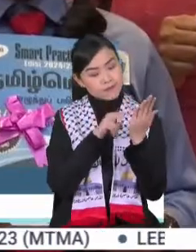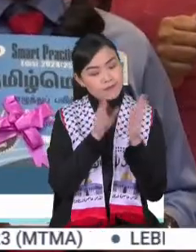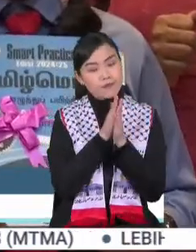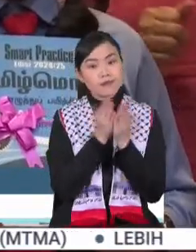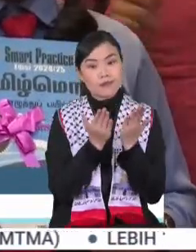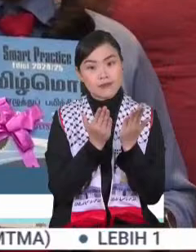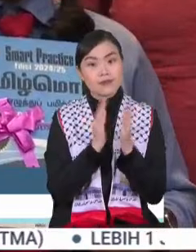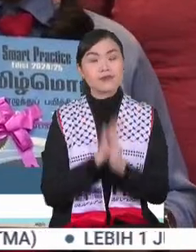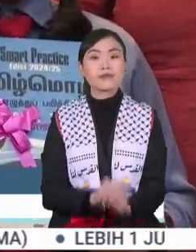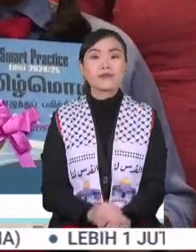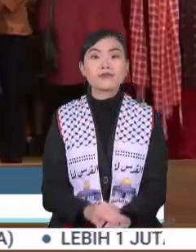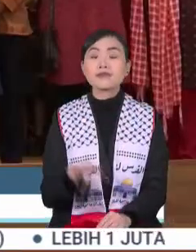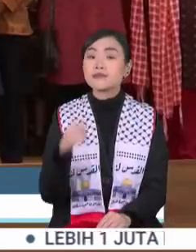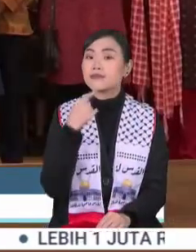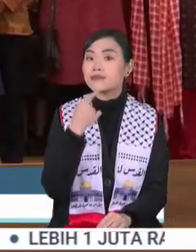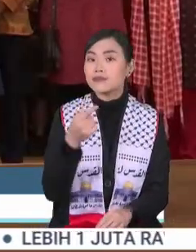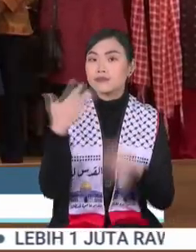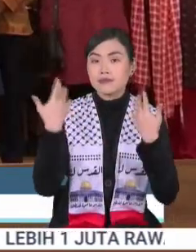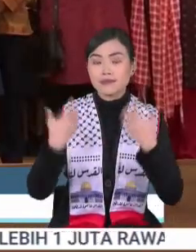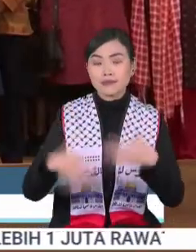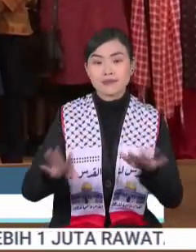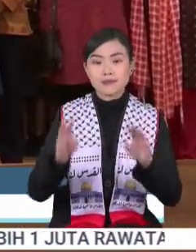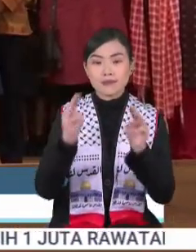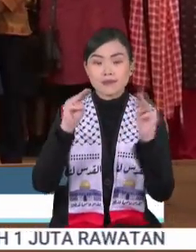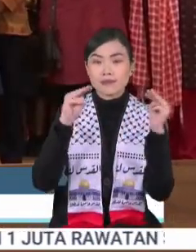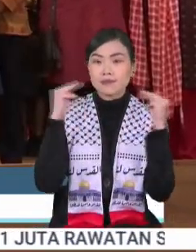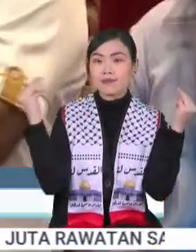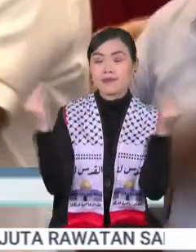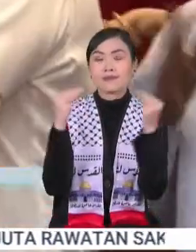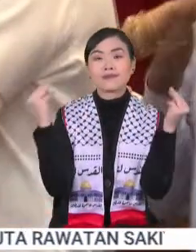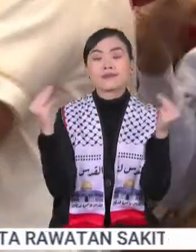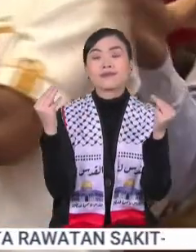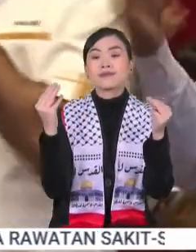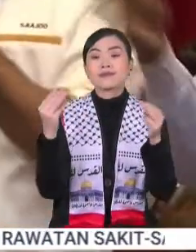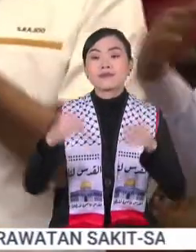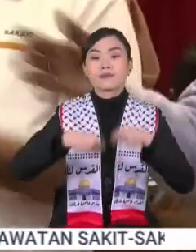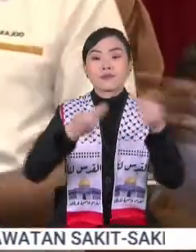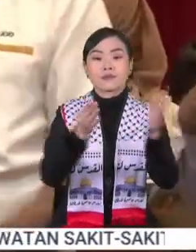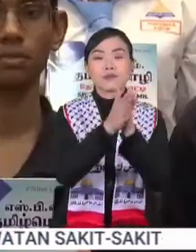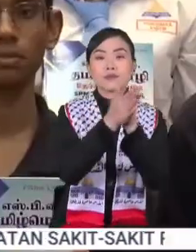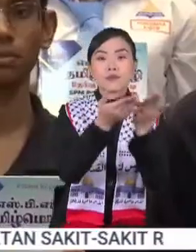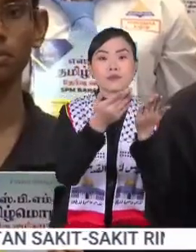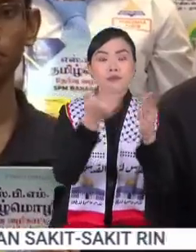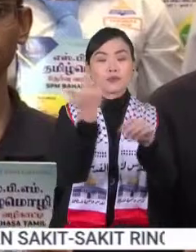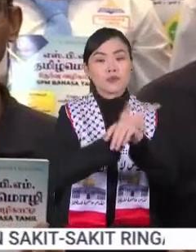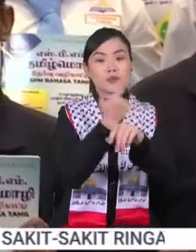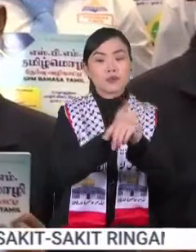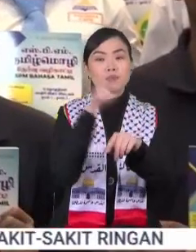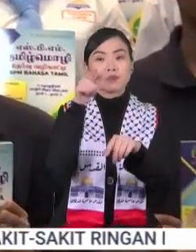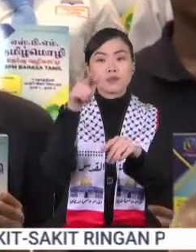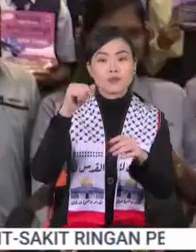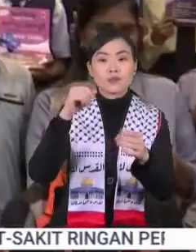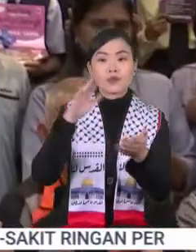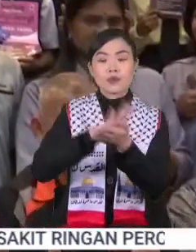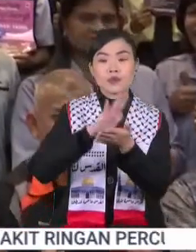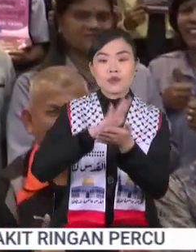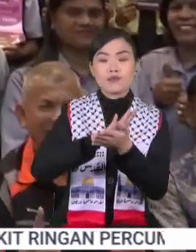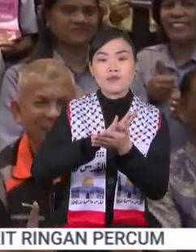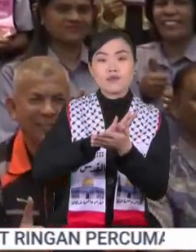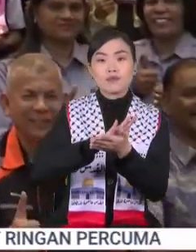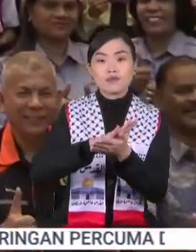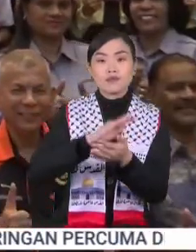mengaji Beliau berkata demikian selepas Majlis penyerahan buku-buku latihan itu di dewan sjkt Mak